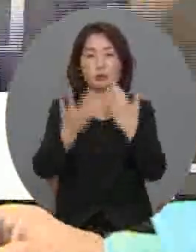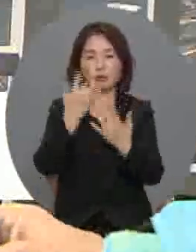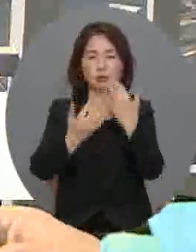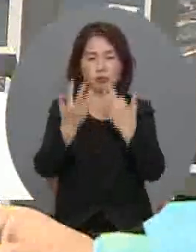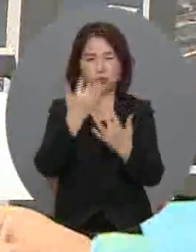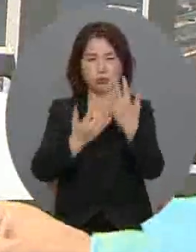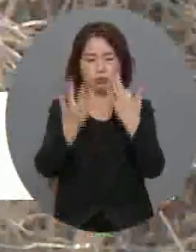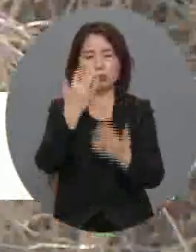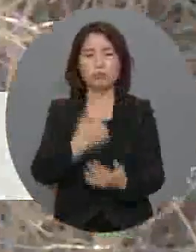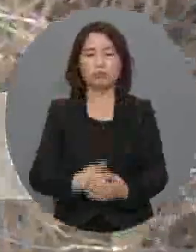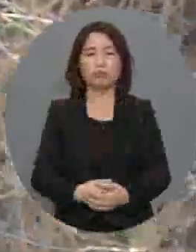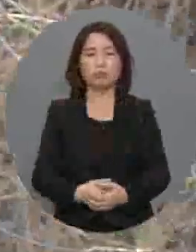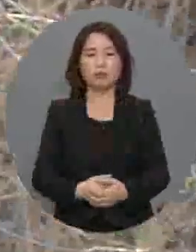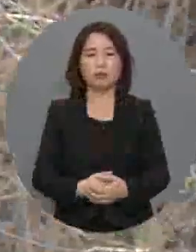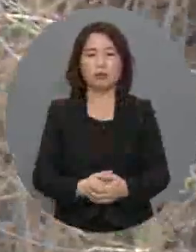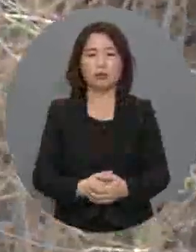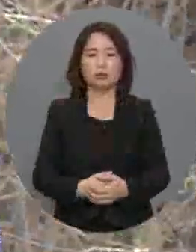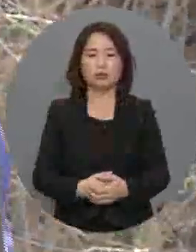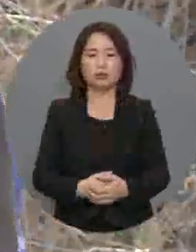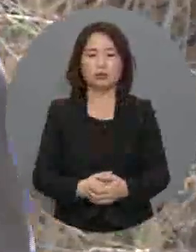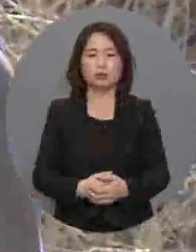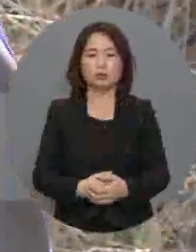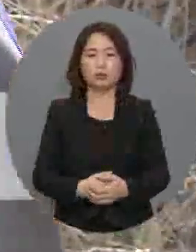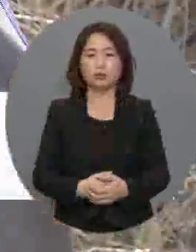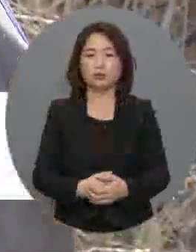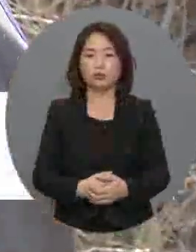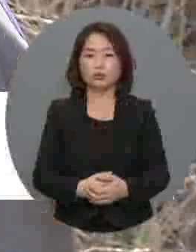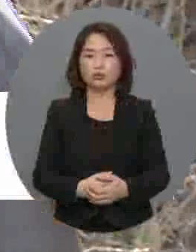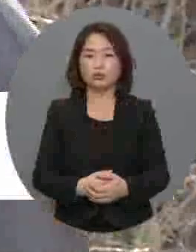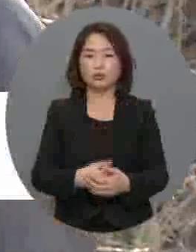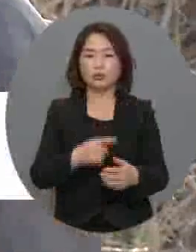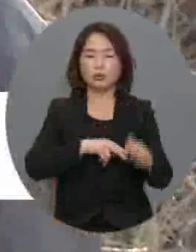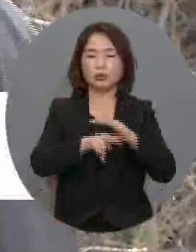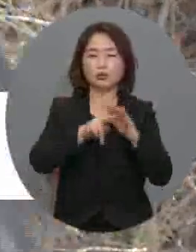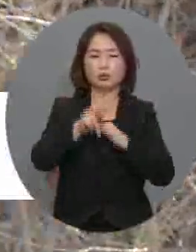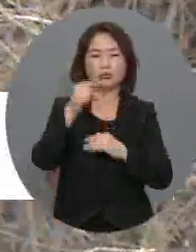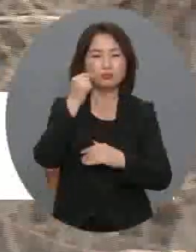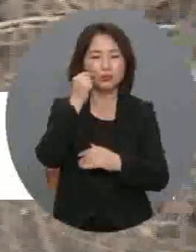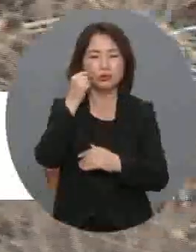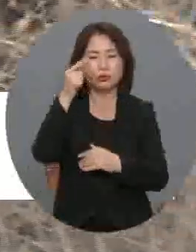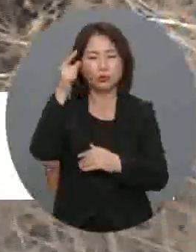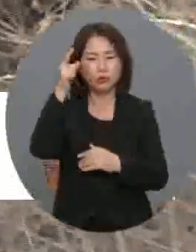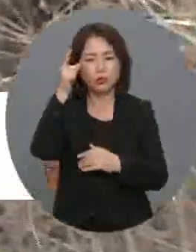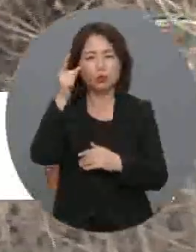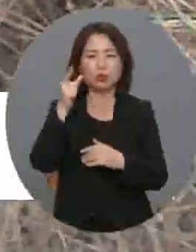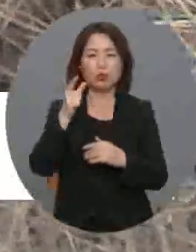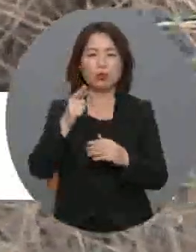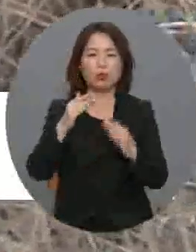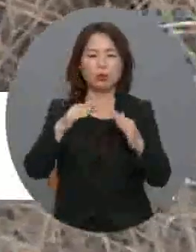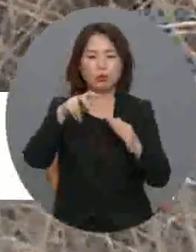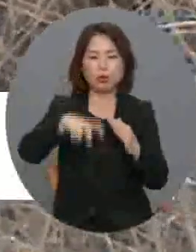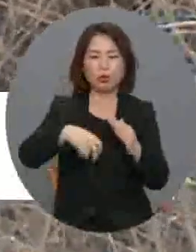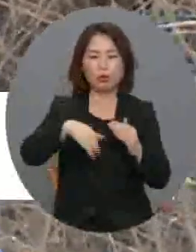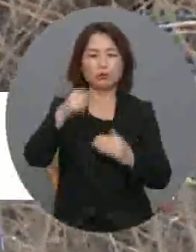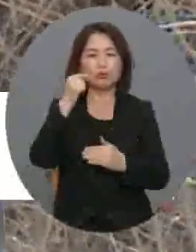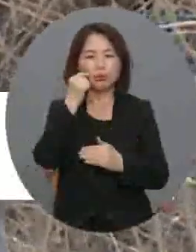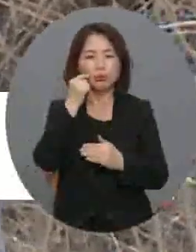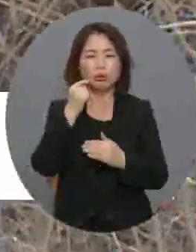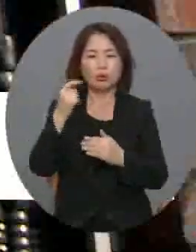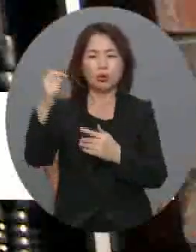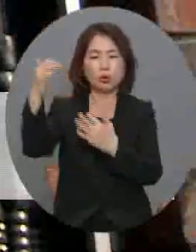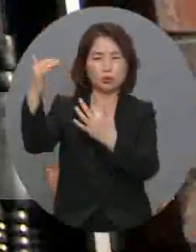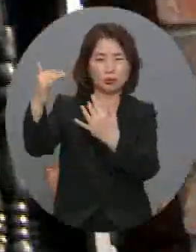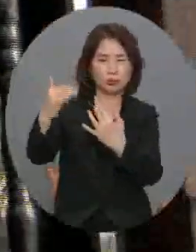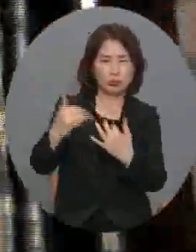거 지금 올라가고. 대피하는 분은 소우사 때문에 가다 하고 요한 불이 탄 데로